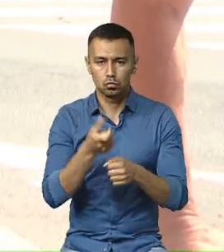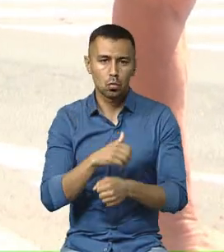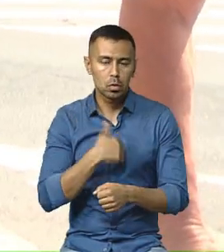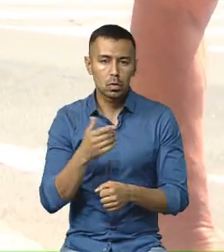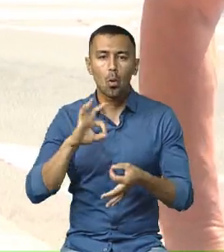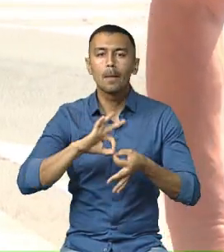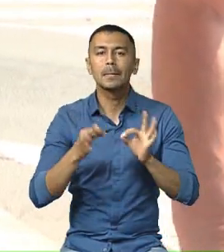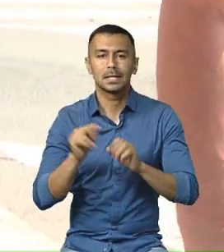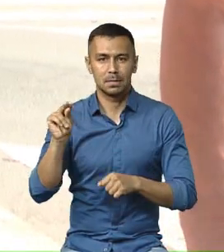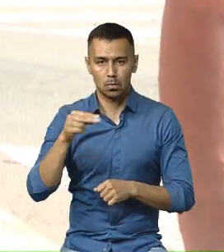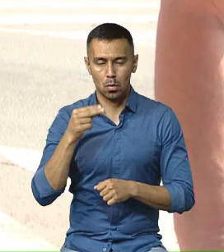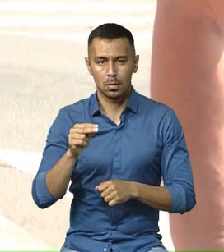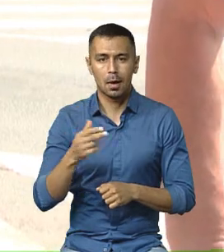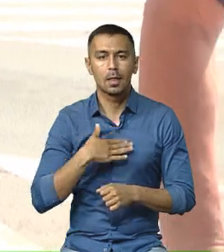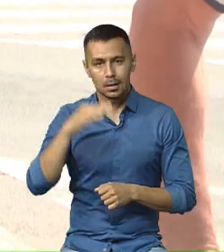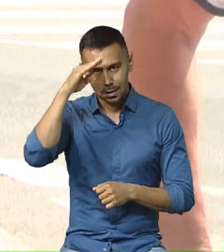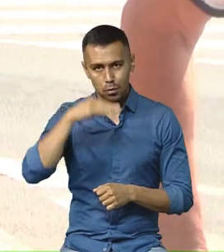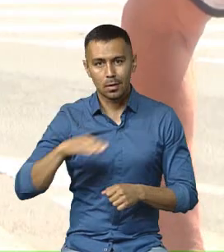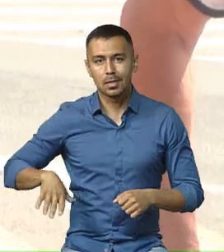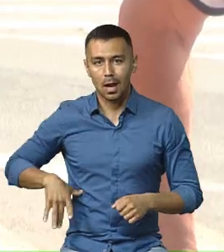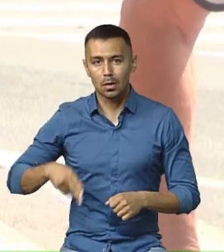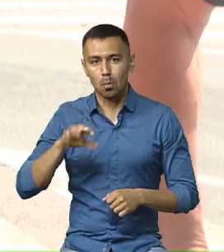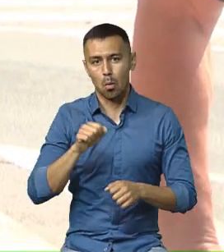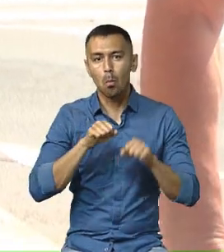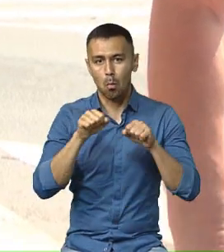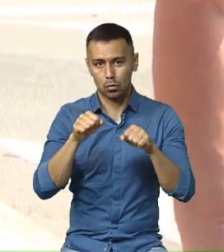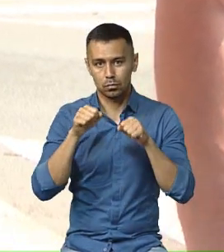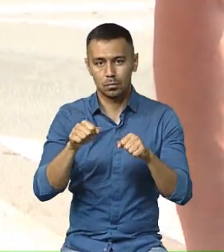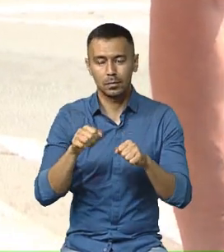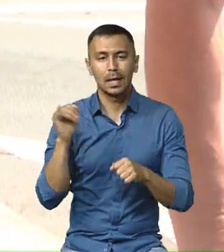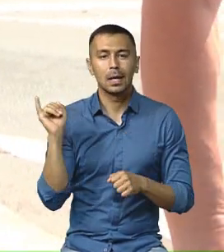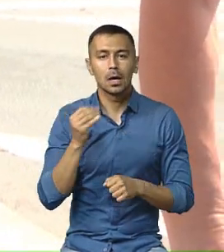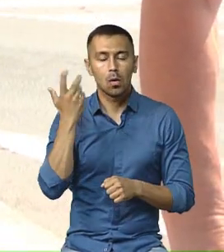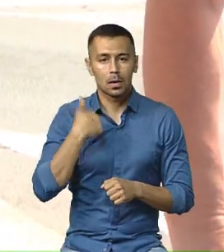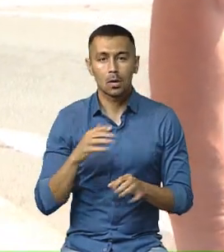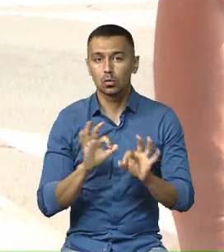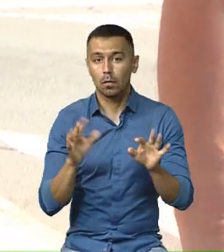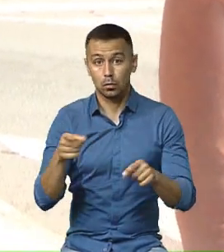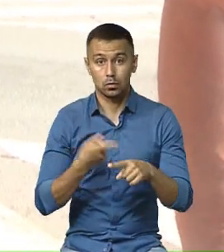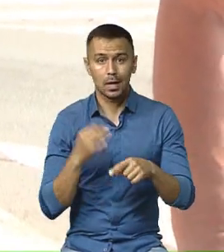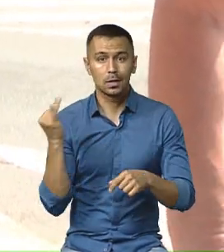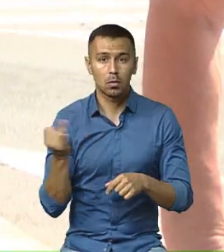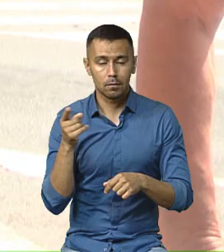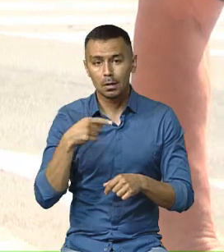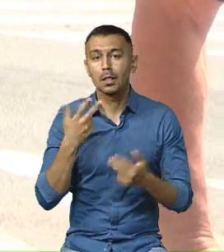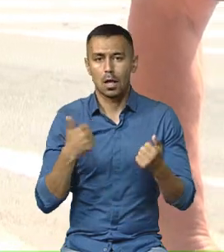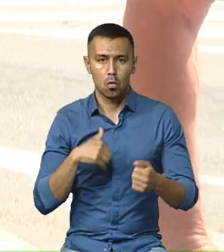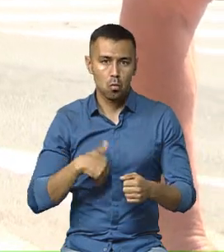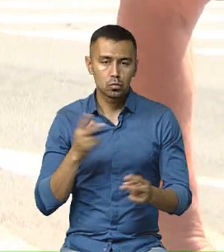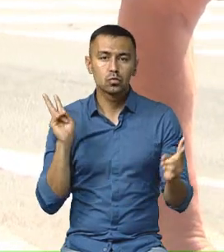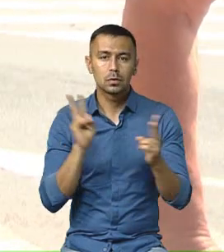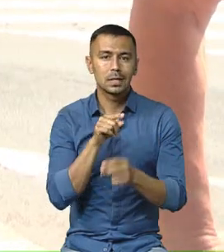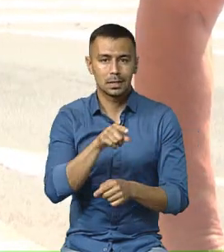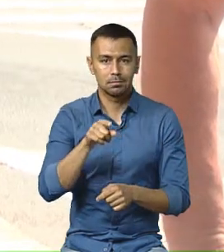стати олімпійським чемпіоном, бо наш тато – тренер по боксу. І коли я розповіла йому цю історію, він каже, да, я хочу зустрітися з